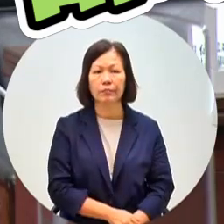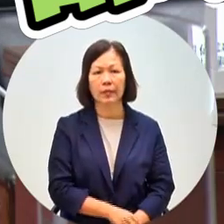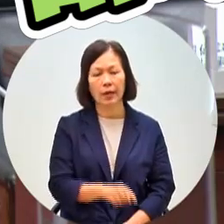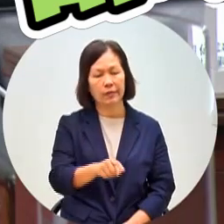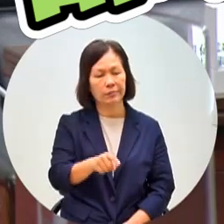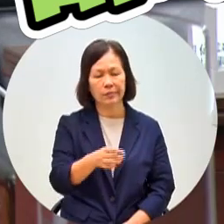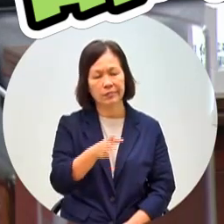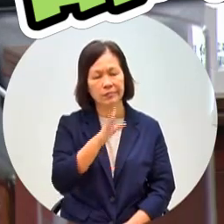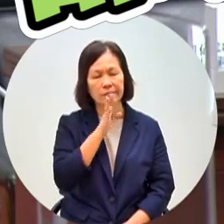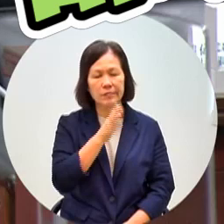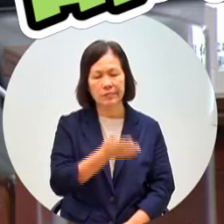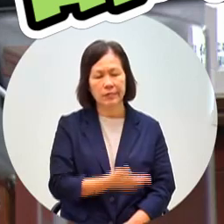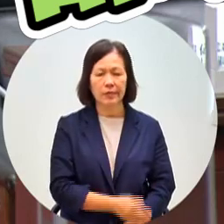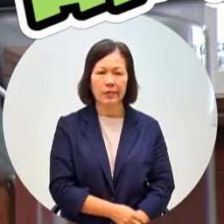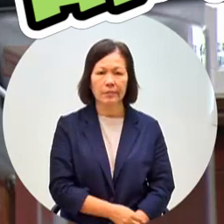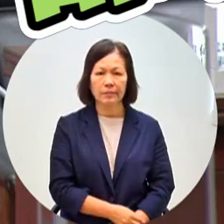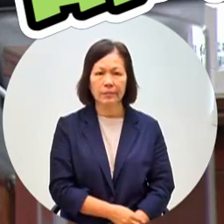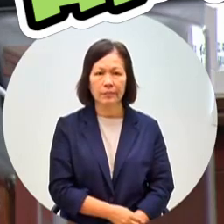非常